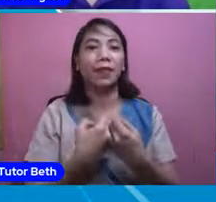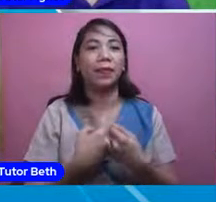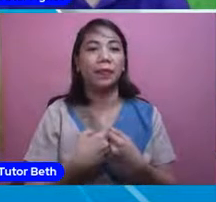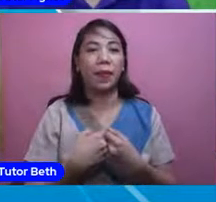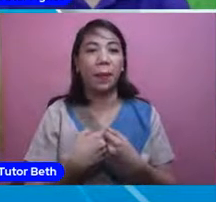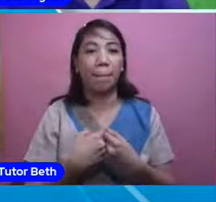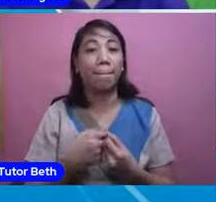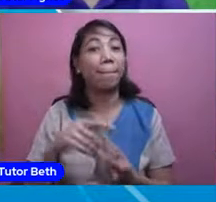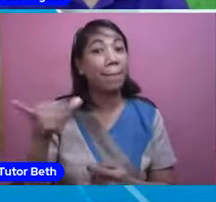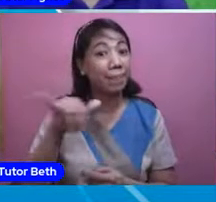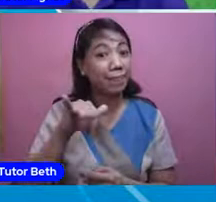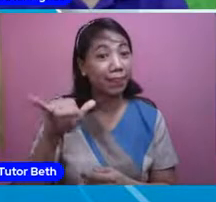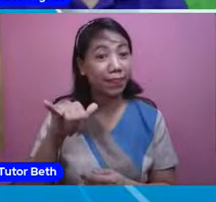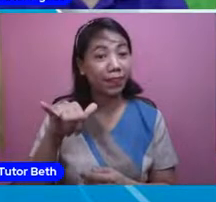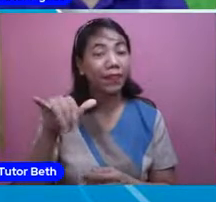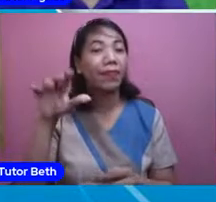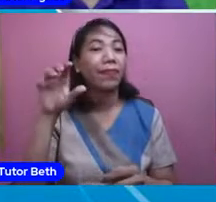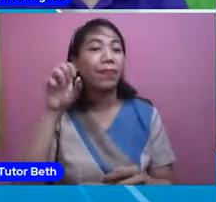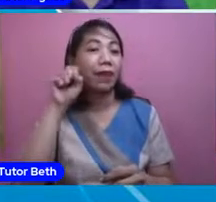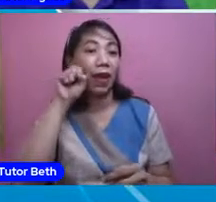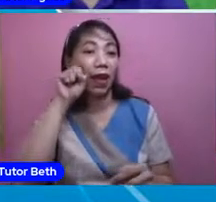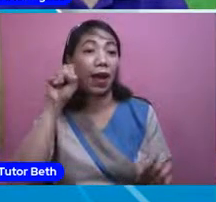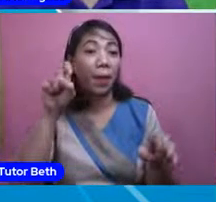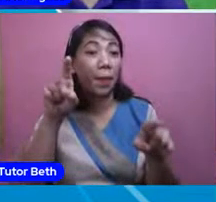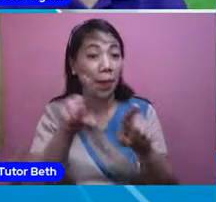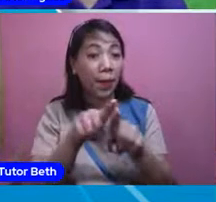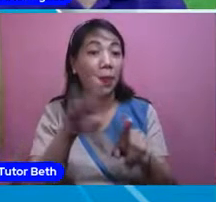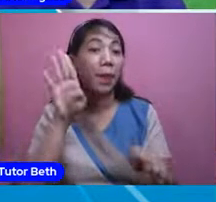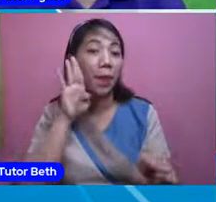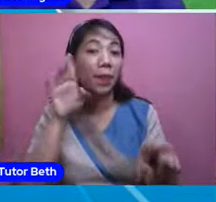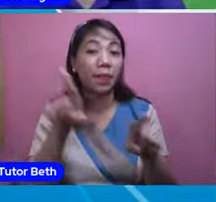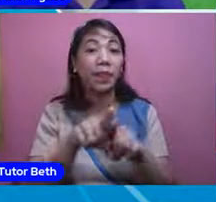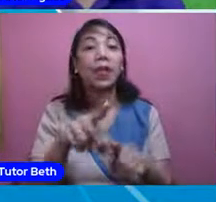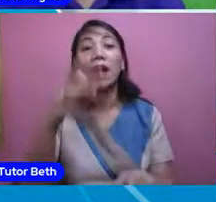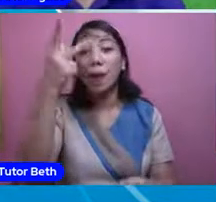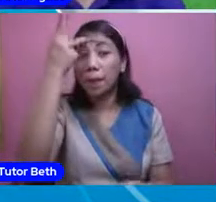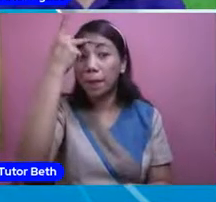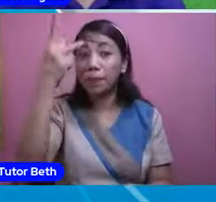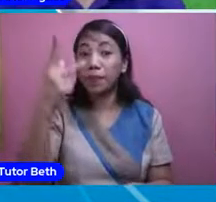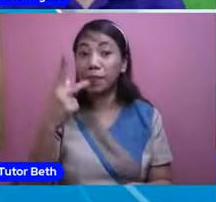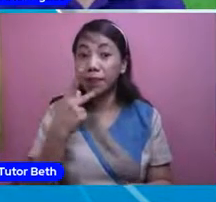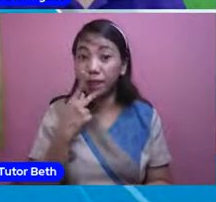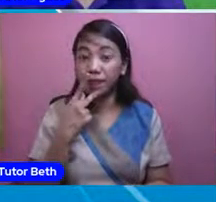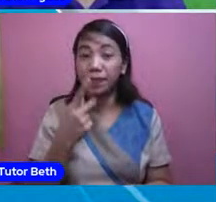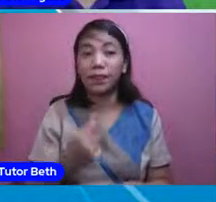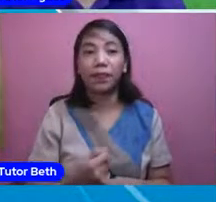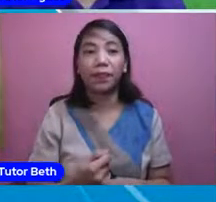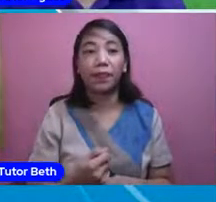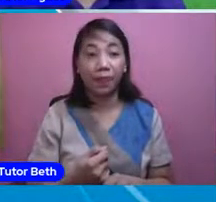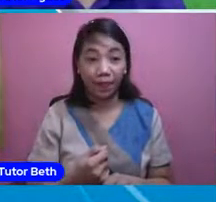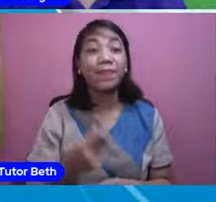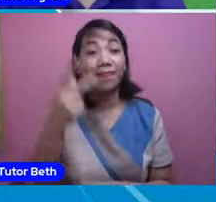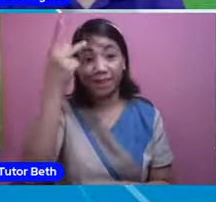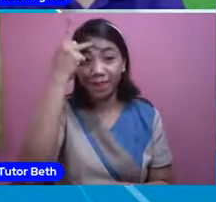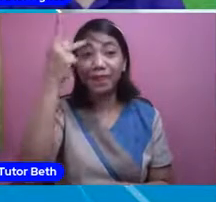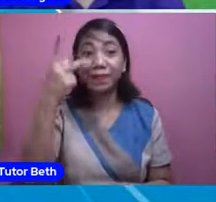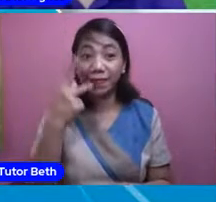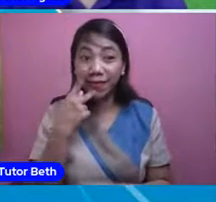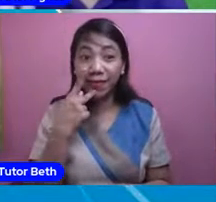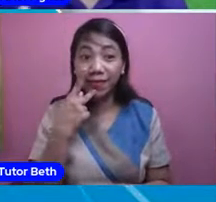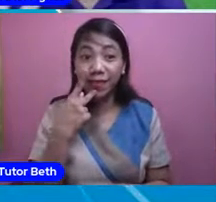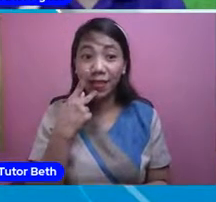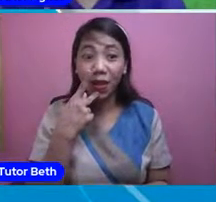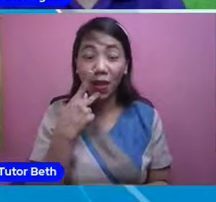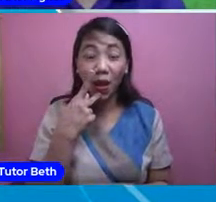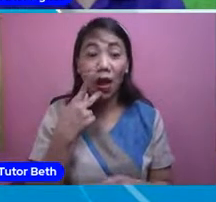Gaya ng kapatid, magulang, magulang. Ibig sabihin ng magulang,